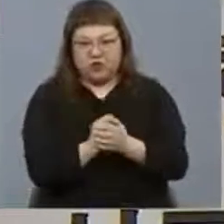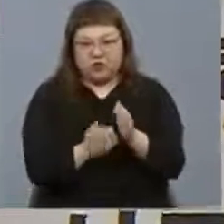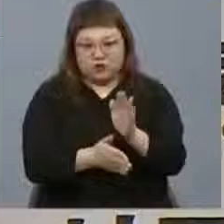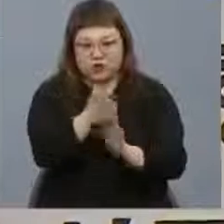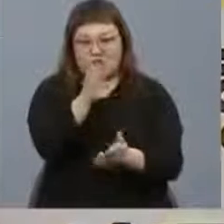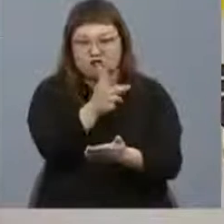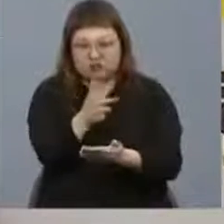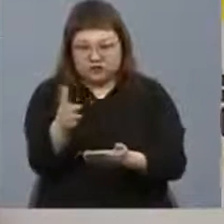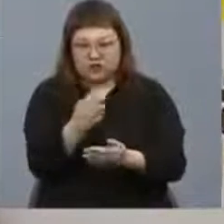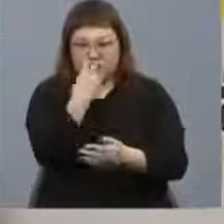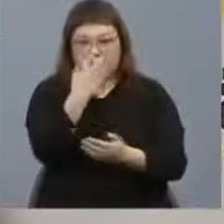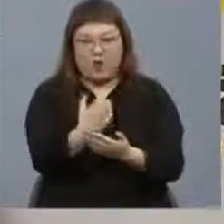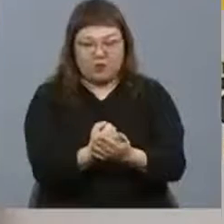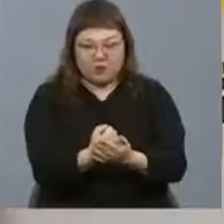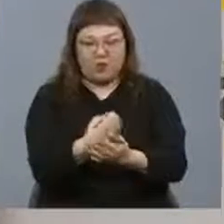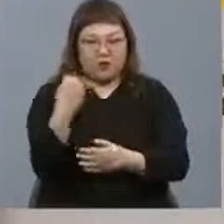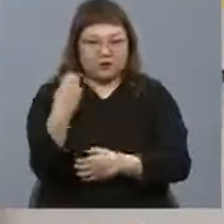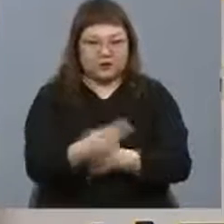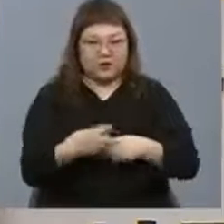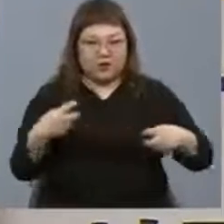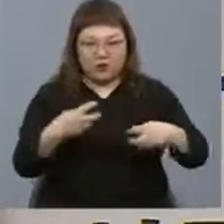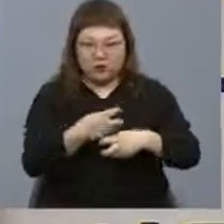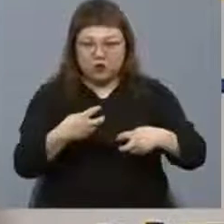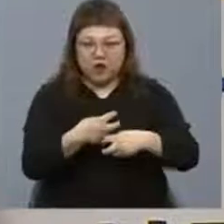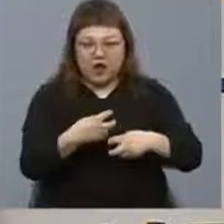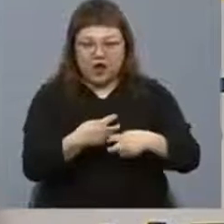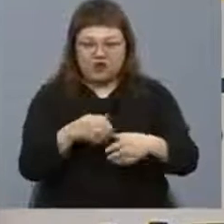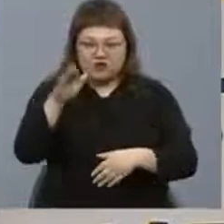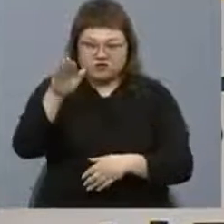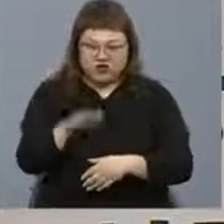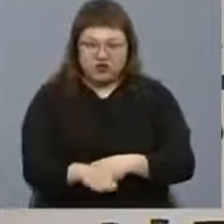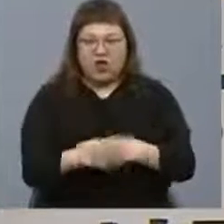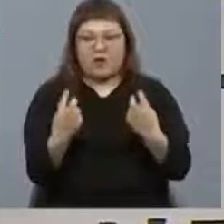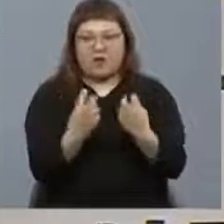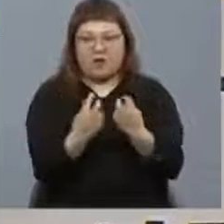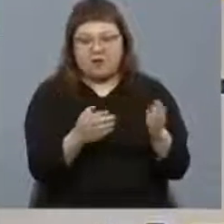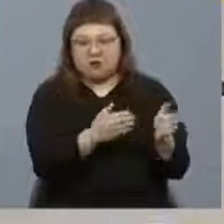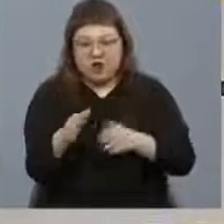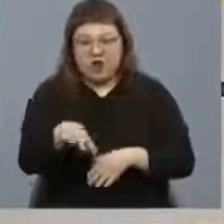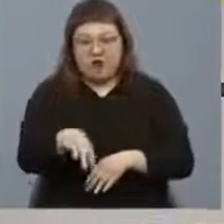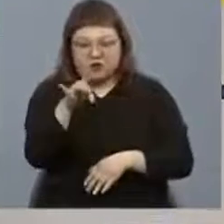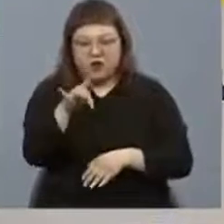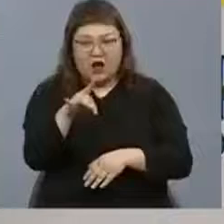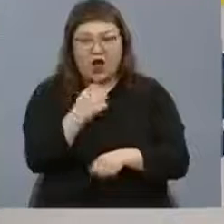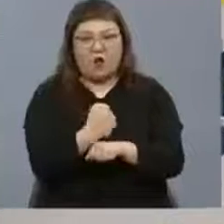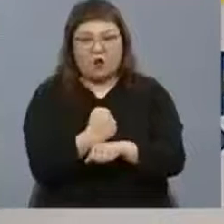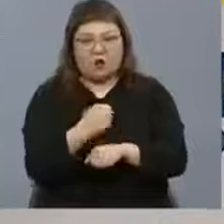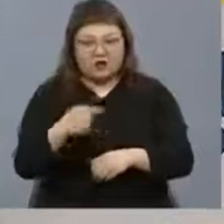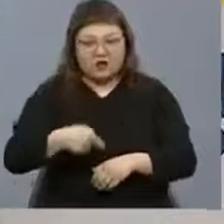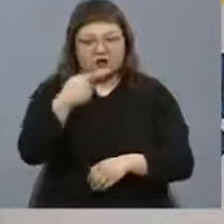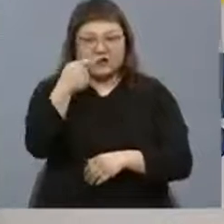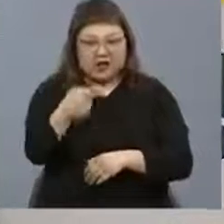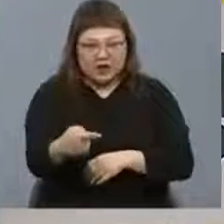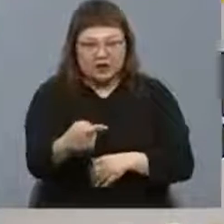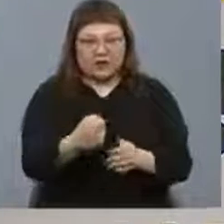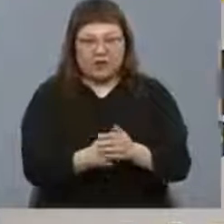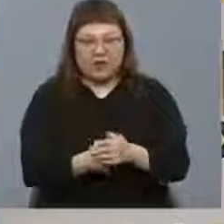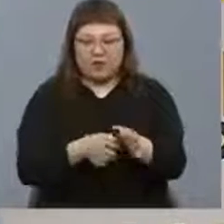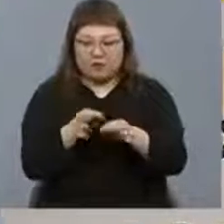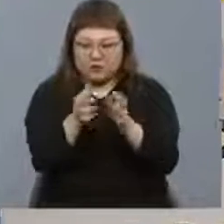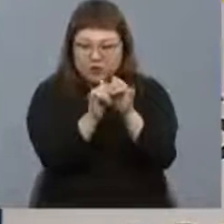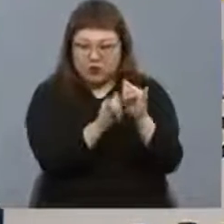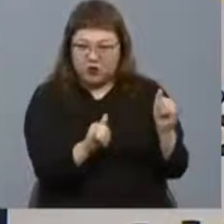도심지 주차장 확보와 교통량 저감 대책 해결 방안을 먼저 마련하고 이에 당사자인